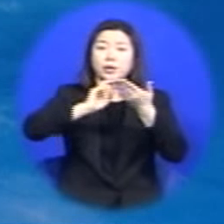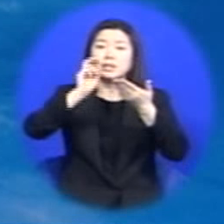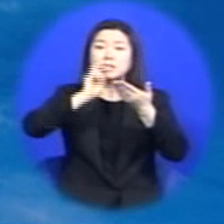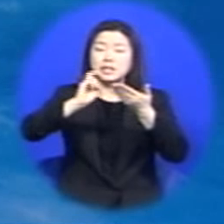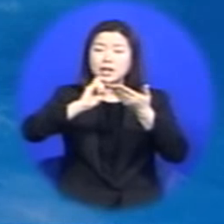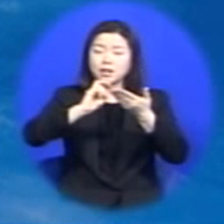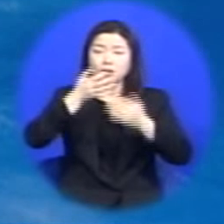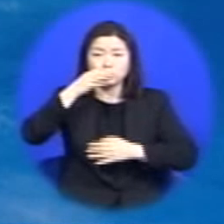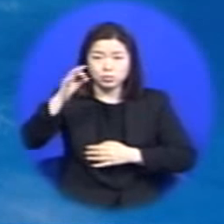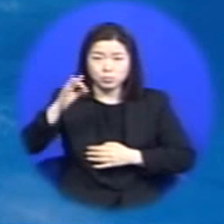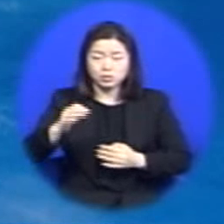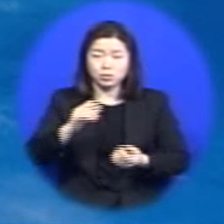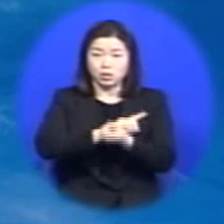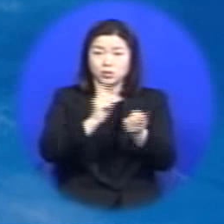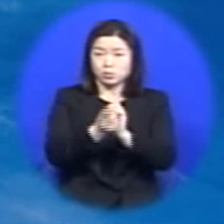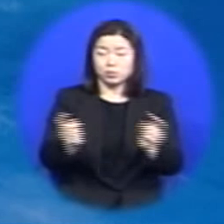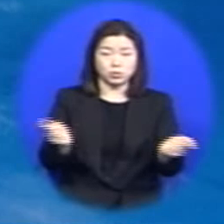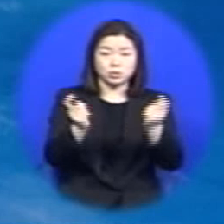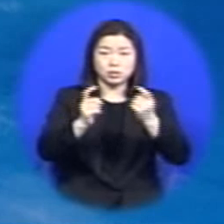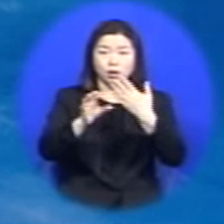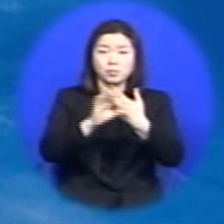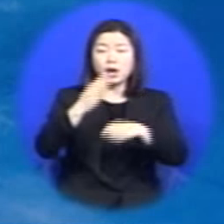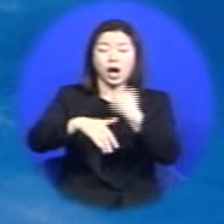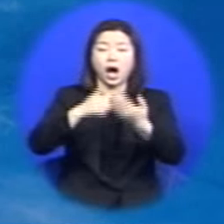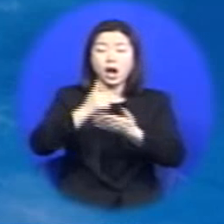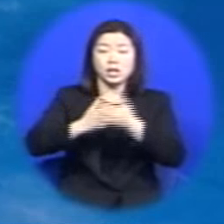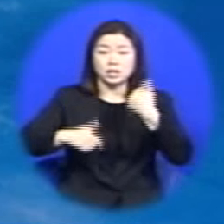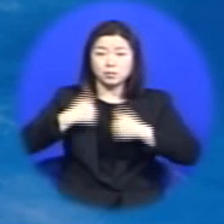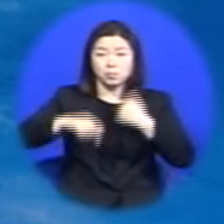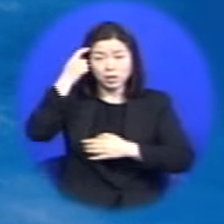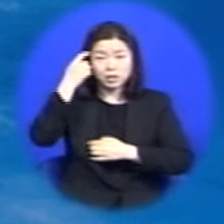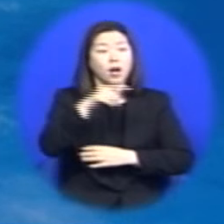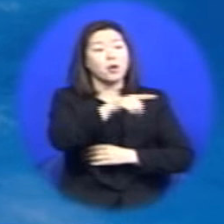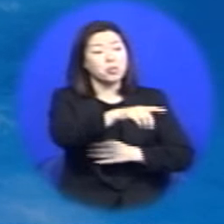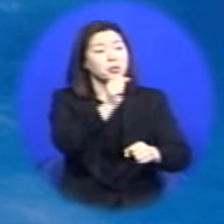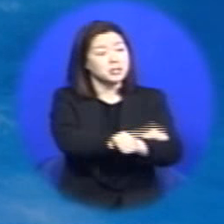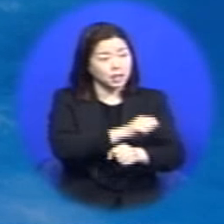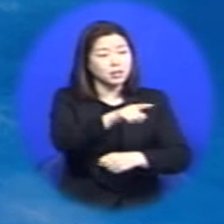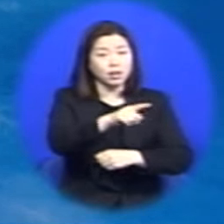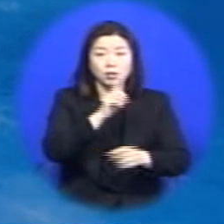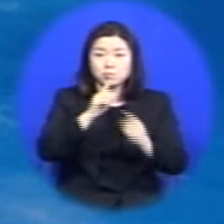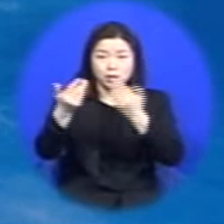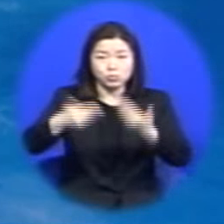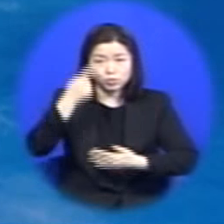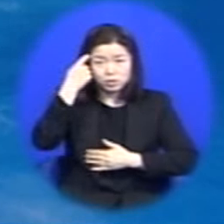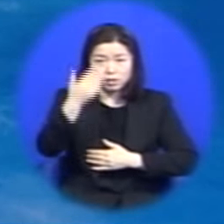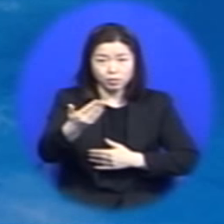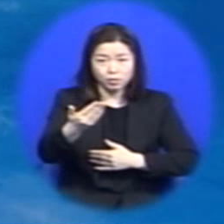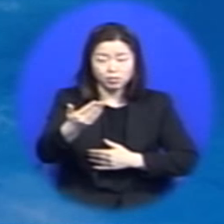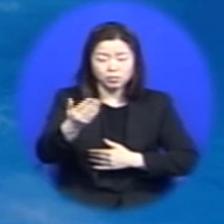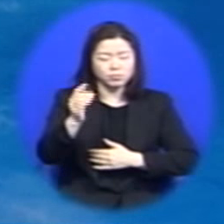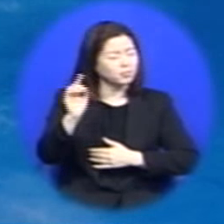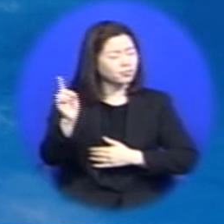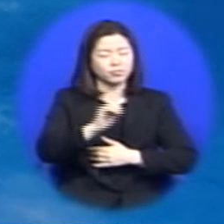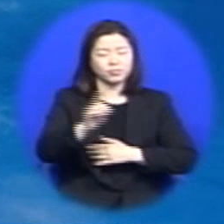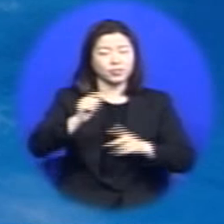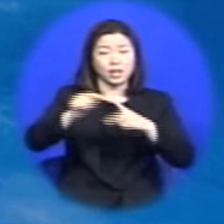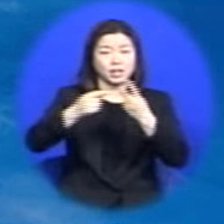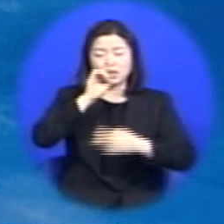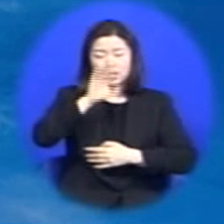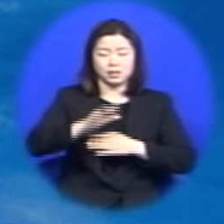서로 싸우면 하나님이 기뻐하실까요? 너 잘한다 그러실까요? 저는 도무지 그렇게 이해가 안 되더라.